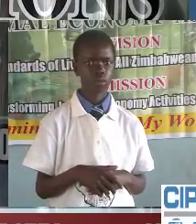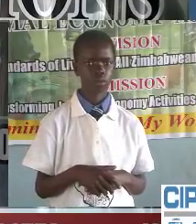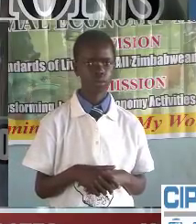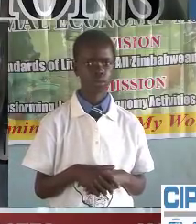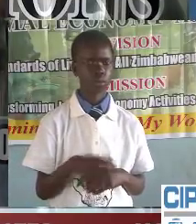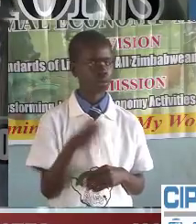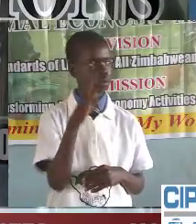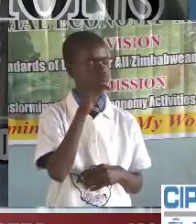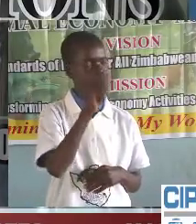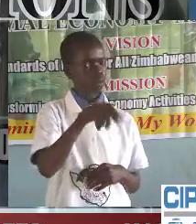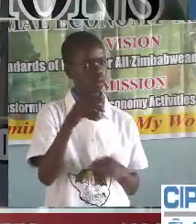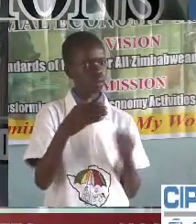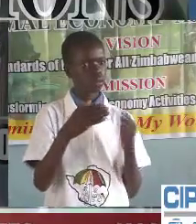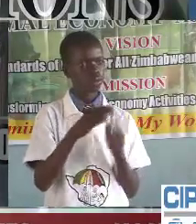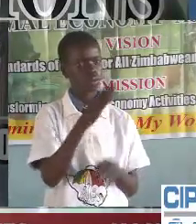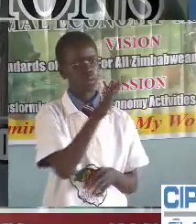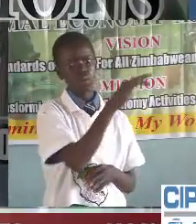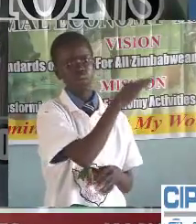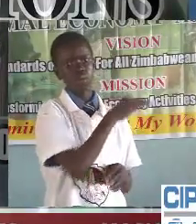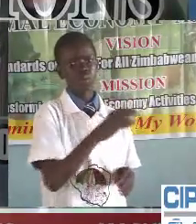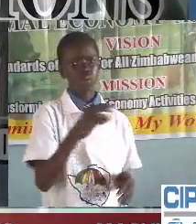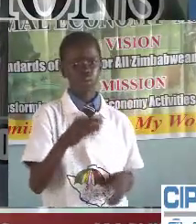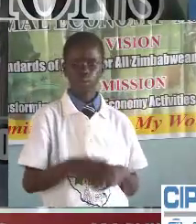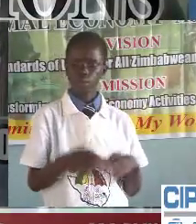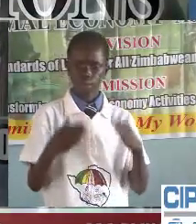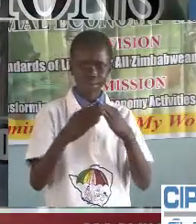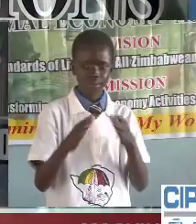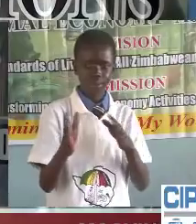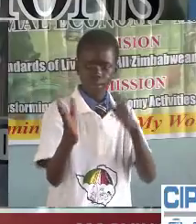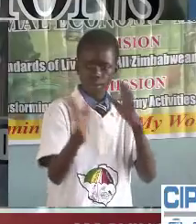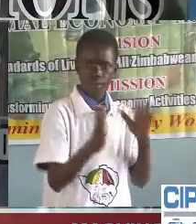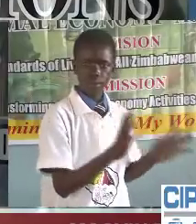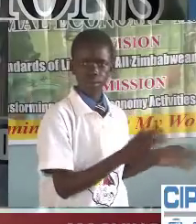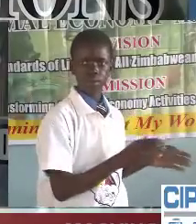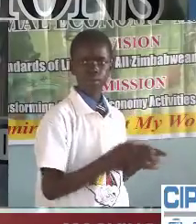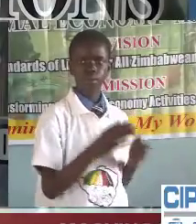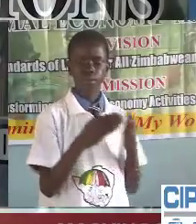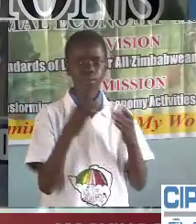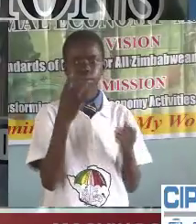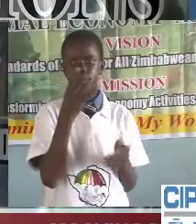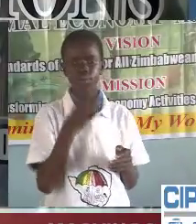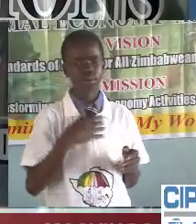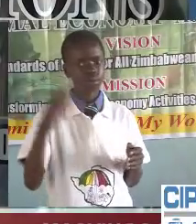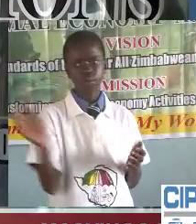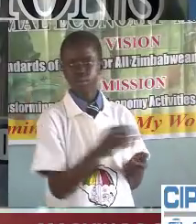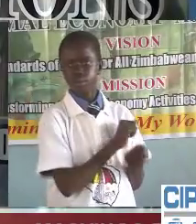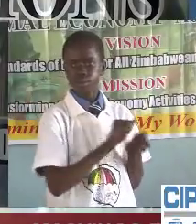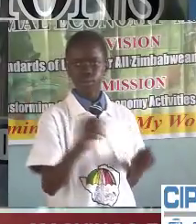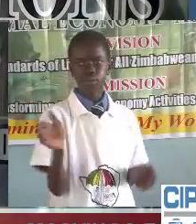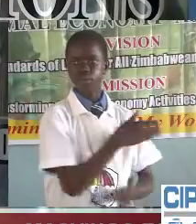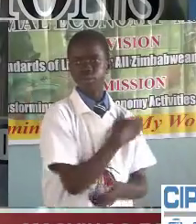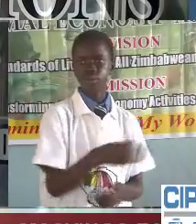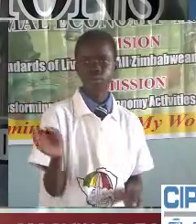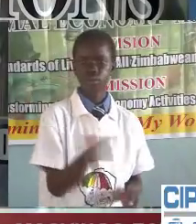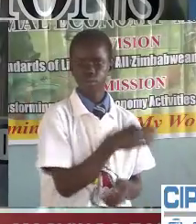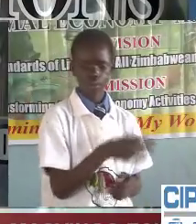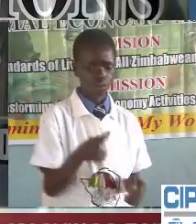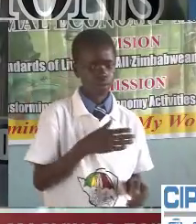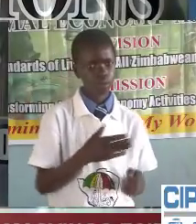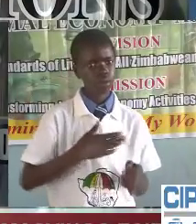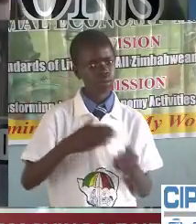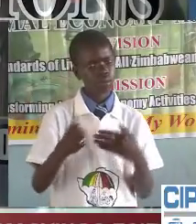Semamwe aya ari kana vanoziva paMinas pane dzimba dzemudurikidzanwa kana kuti dzimba dziri mukembi yemasoja dziya